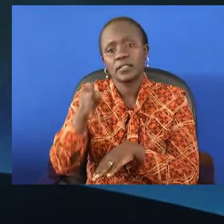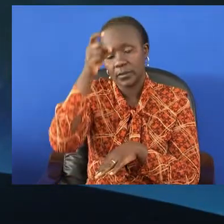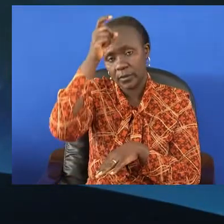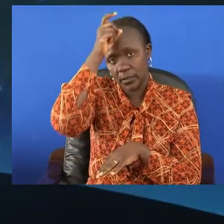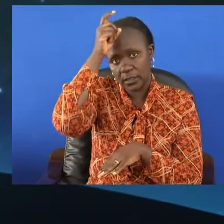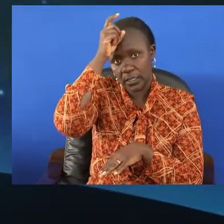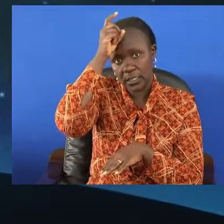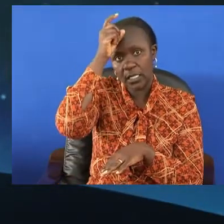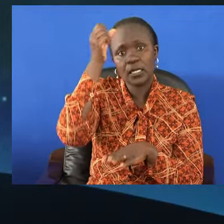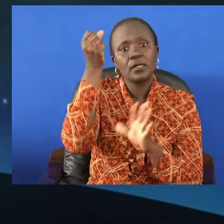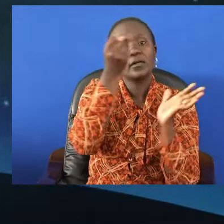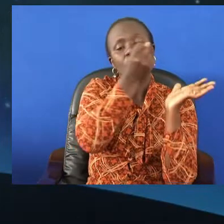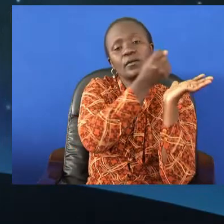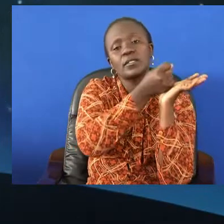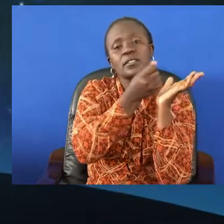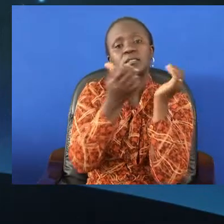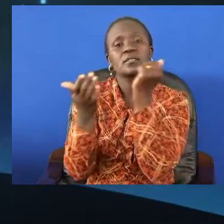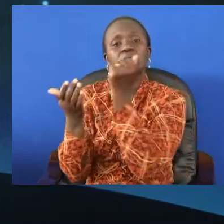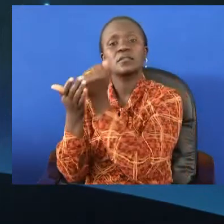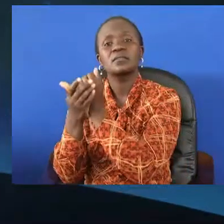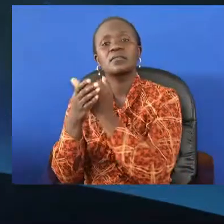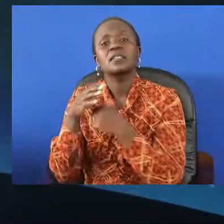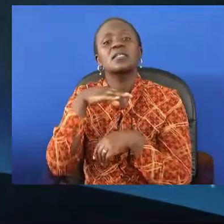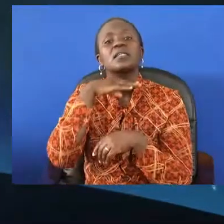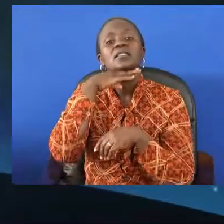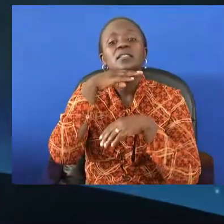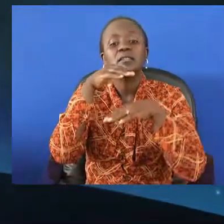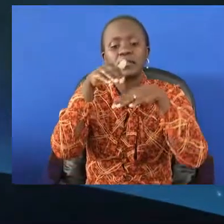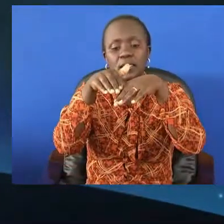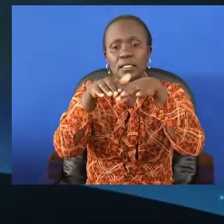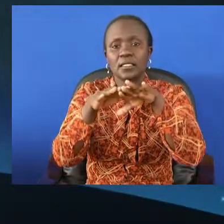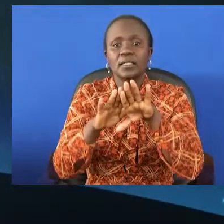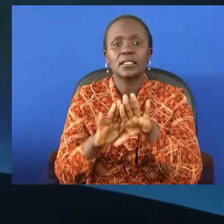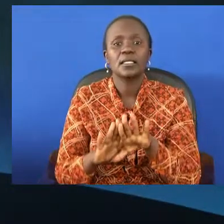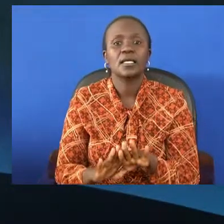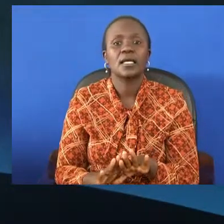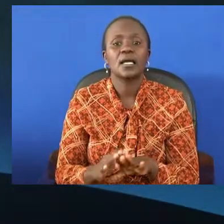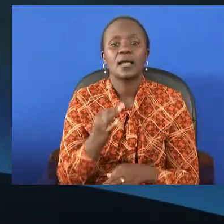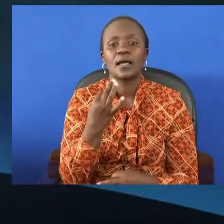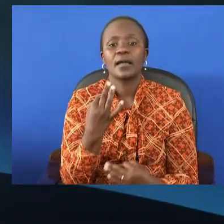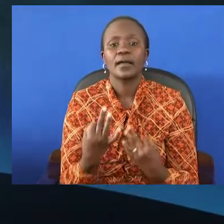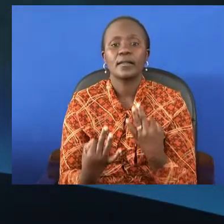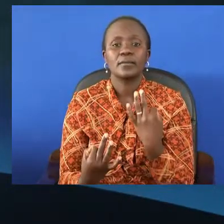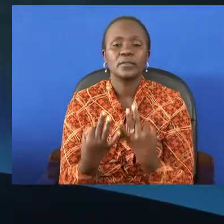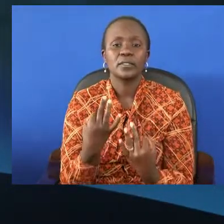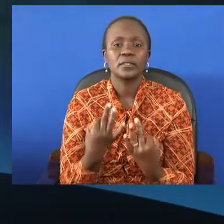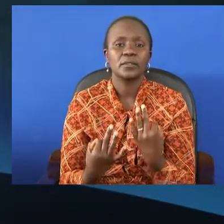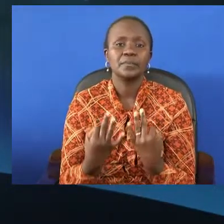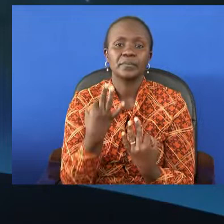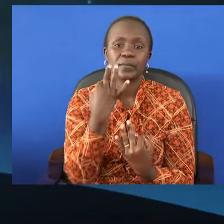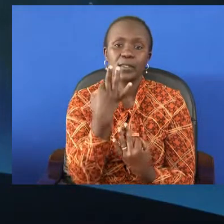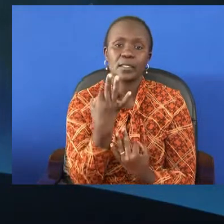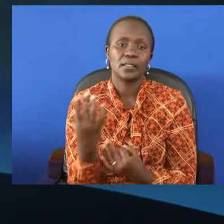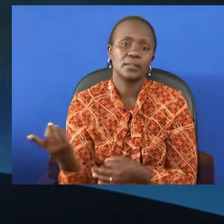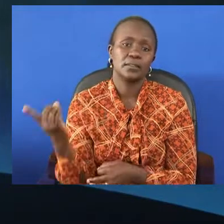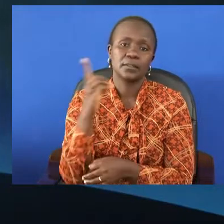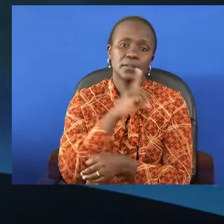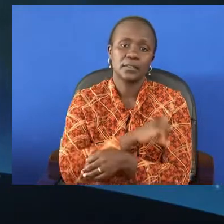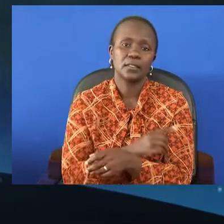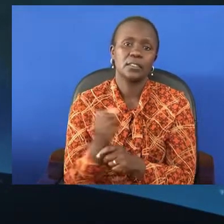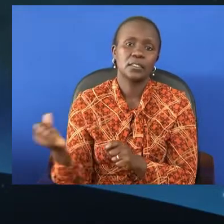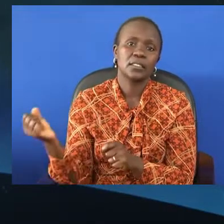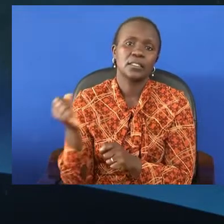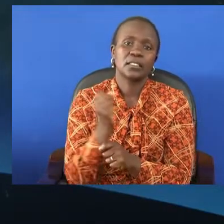akateswa zamani za Pontio Pilato, akasulubiwa, akafa, akazikwa,